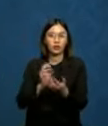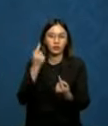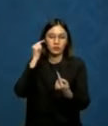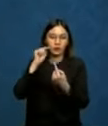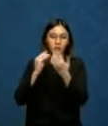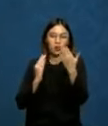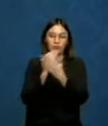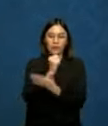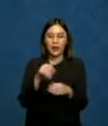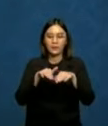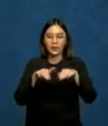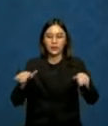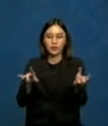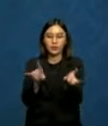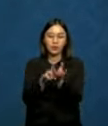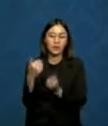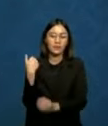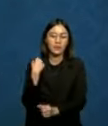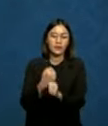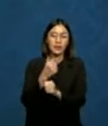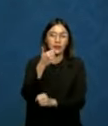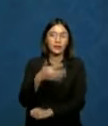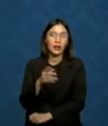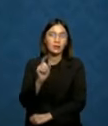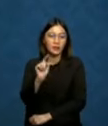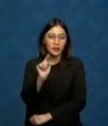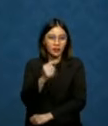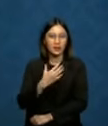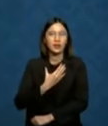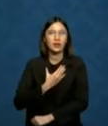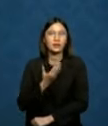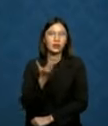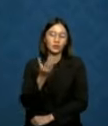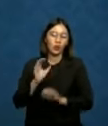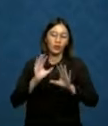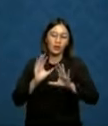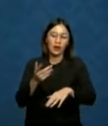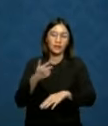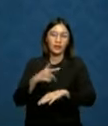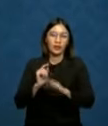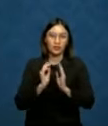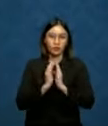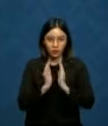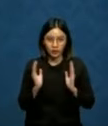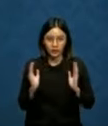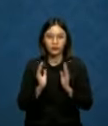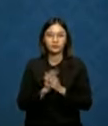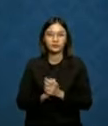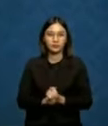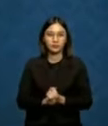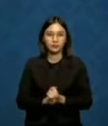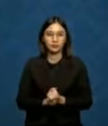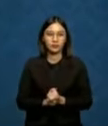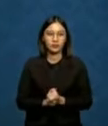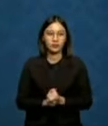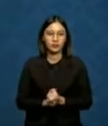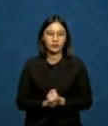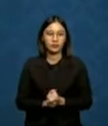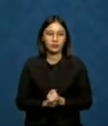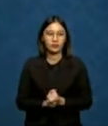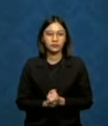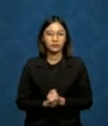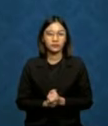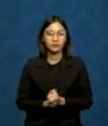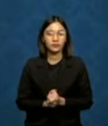หมายอย่างมีประสิทธิภาพได้หรือไม่อย่างไรดิฉันจึงเรียนขอฝากท่านประธานค่ะขอบพระคุณค่ะขอบคุณ